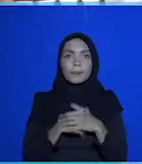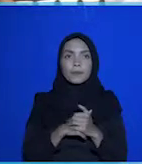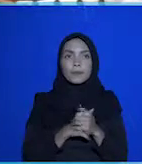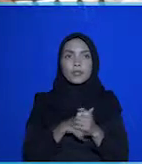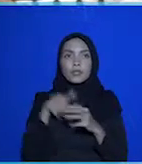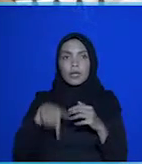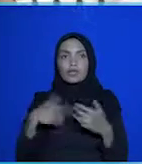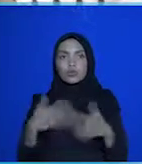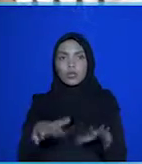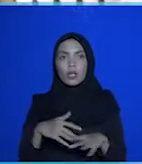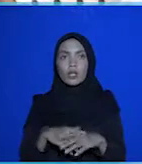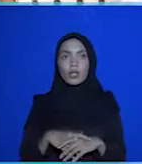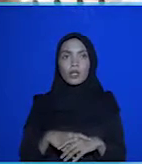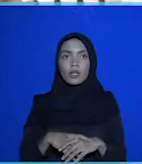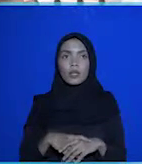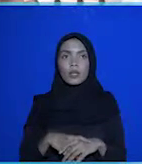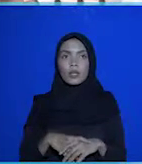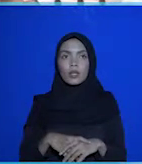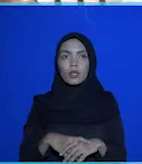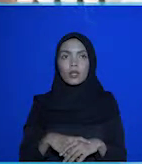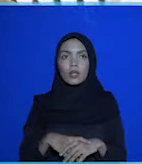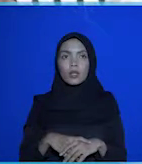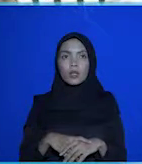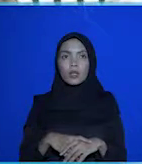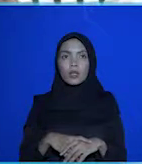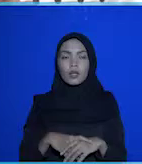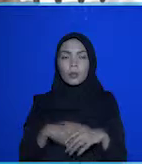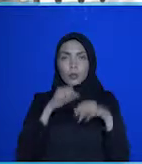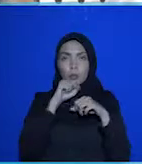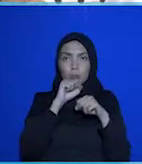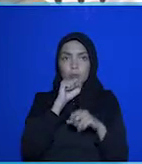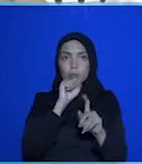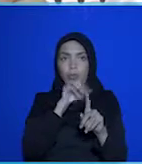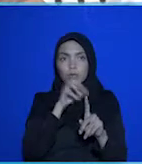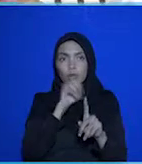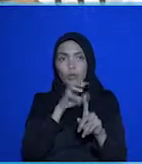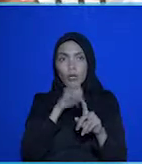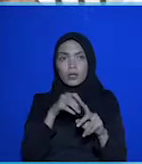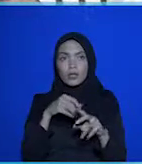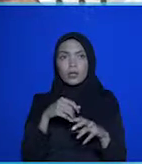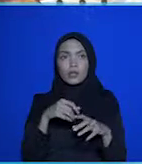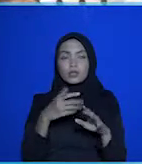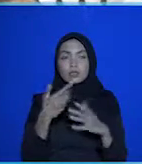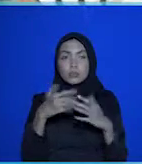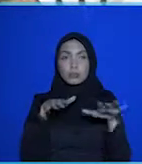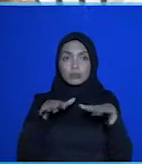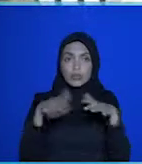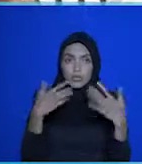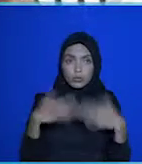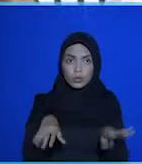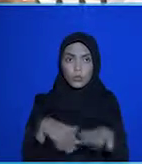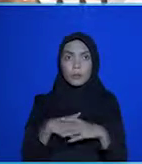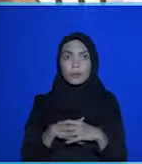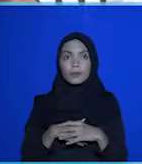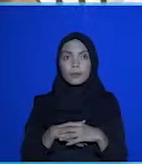Menjelang kita membangun permanen. Ya, kita sekarang sudah melakukan kaji kebutuhan pasca bencananya. Ya, kita